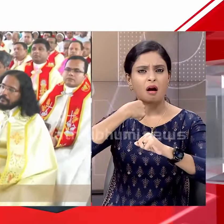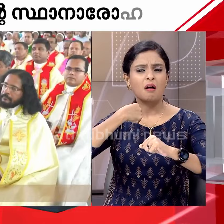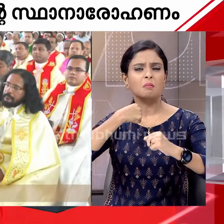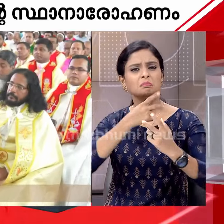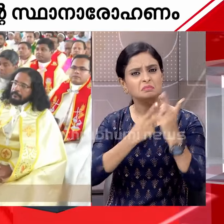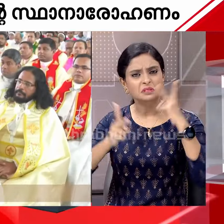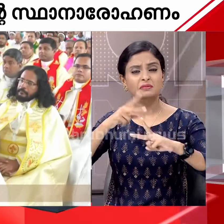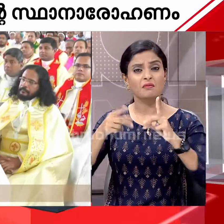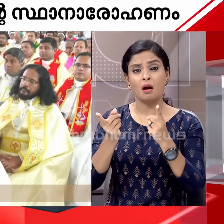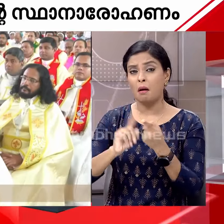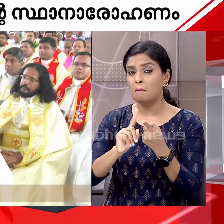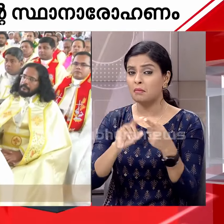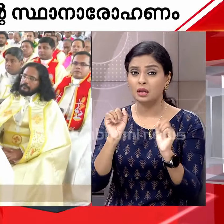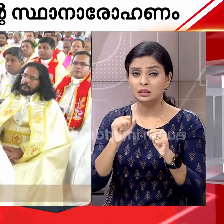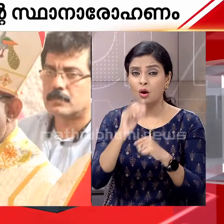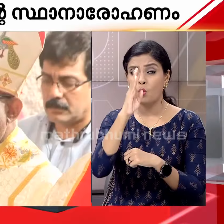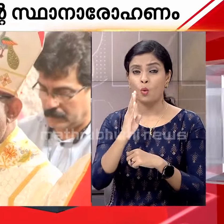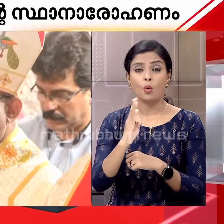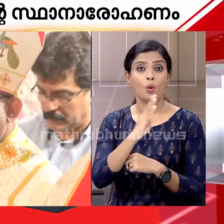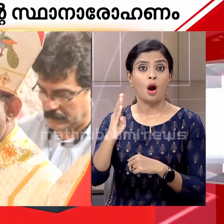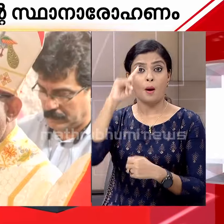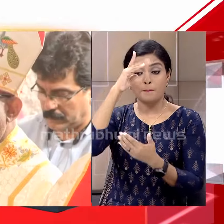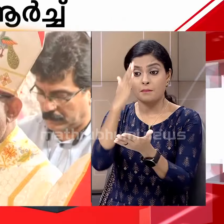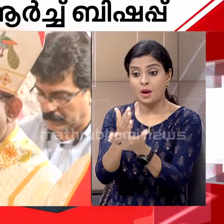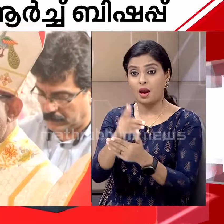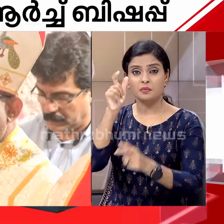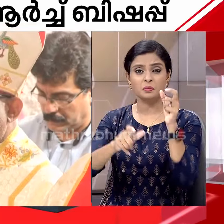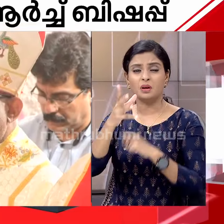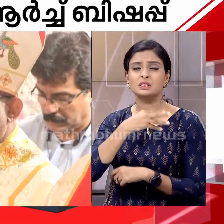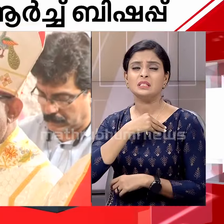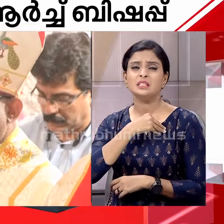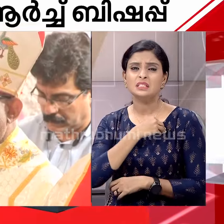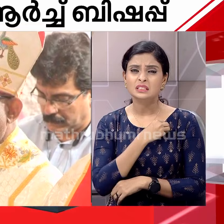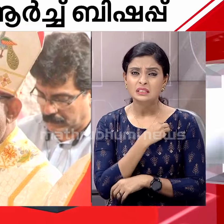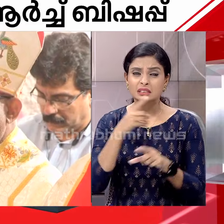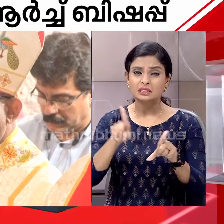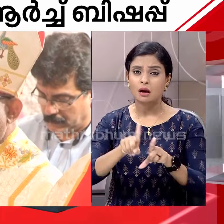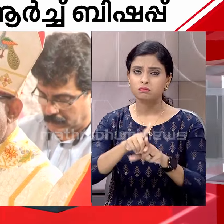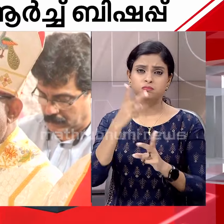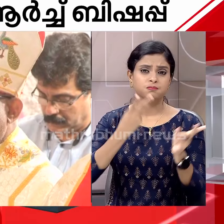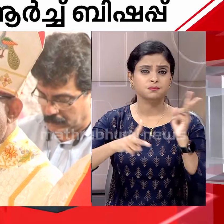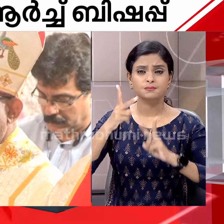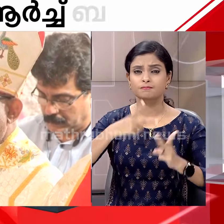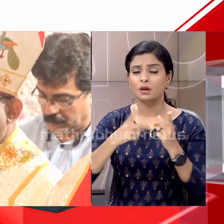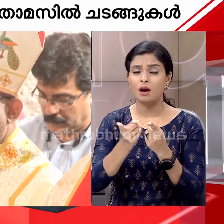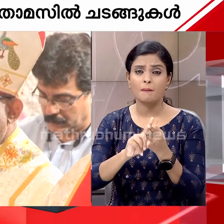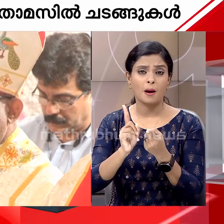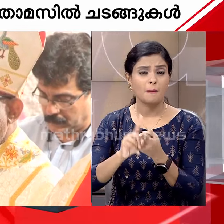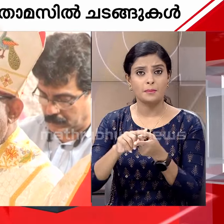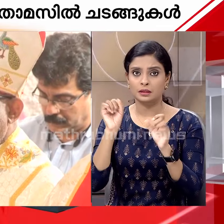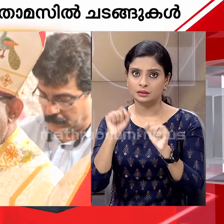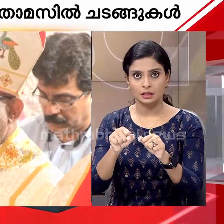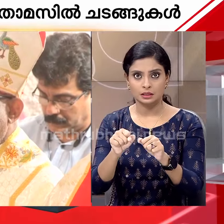പേരെ, വിശ്വാസികളെ നൊമ്പരപ്പെടുത്തിയ മുഹൂർത്തങ്ങൾക്കൊക്കെ നമ്മൾക്ക് സാക്ഷ്യം വഹിച്ചിട്ടുണ്ട് എന്ന് നമുക്ക് പറയാം. കാരണം ആരും സമ്മതിക്കുന്ന കാര്യമാണ്,